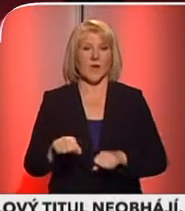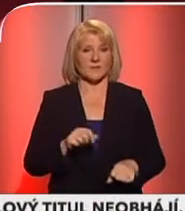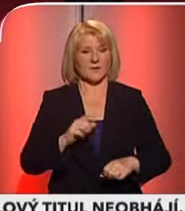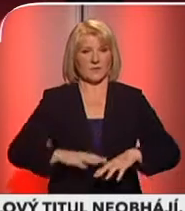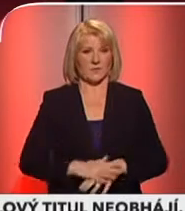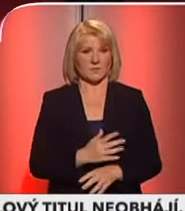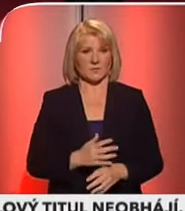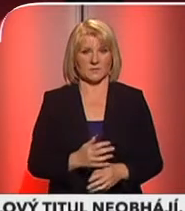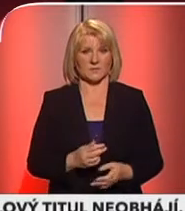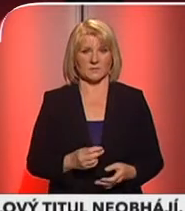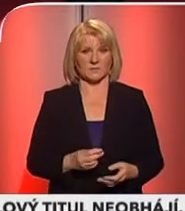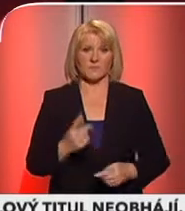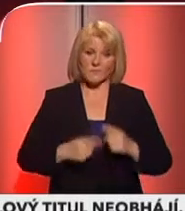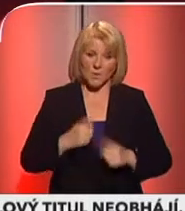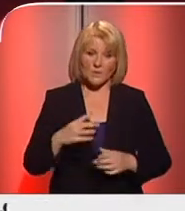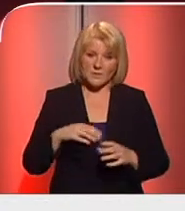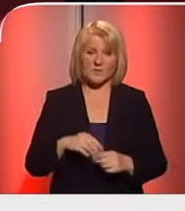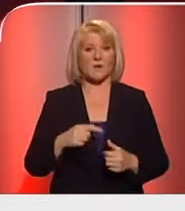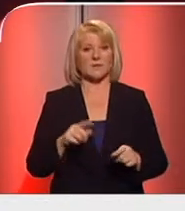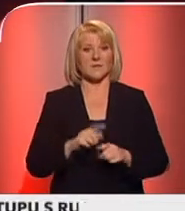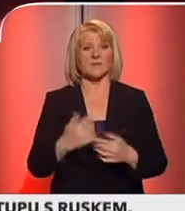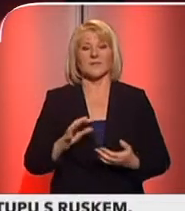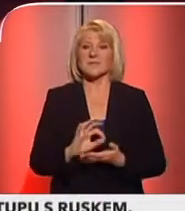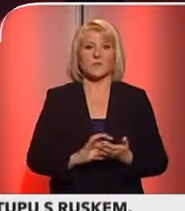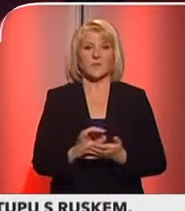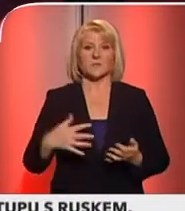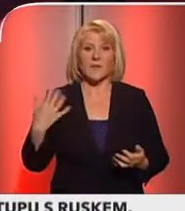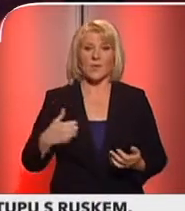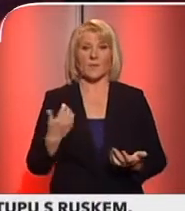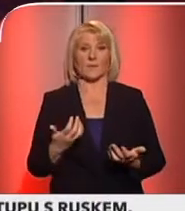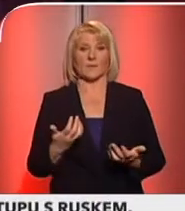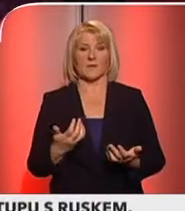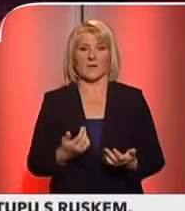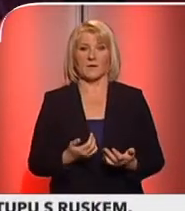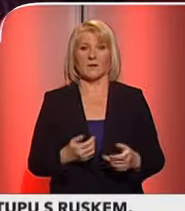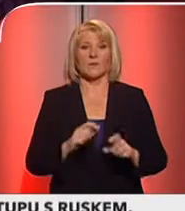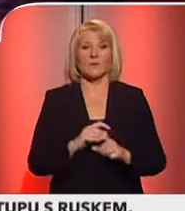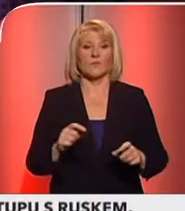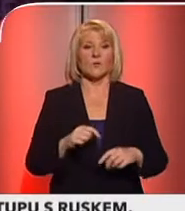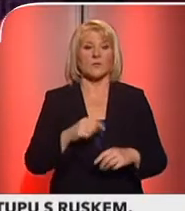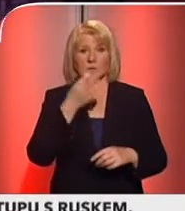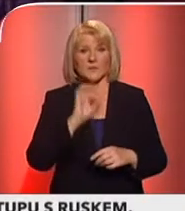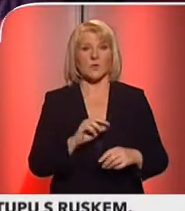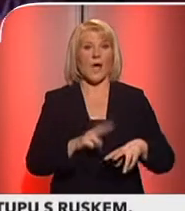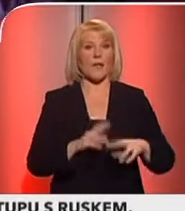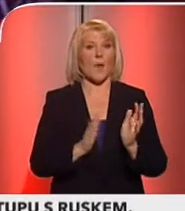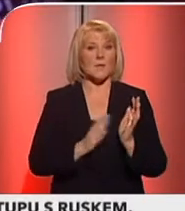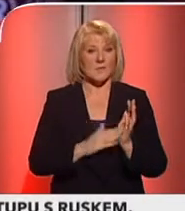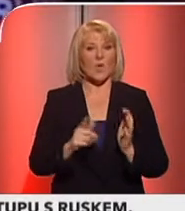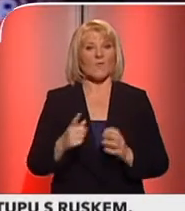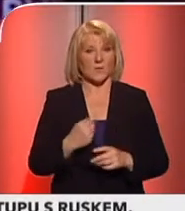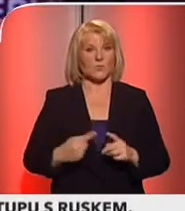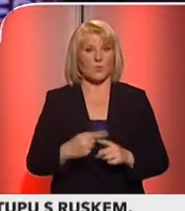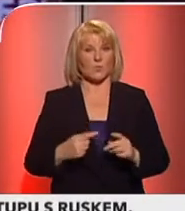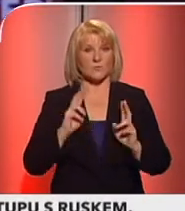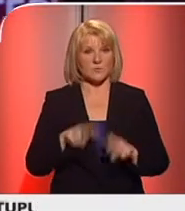ale z toho hlediska všeobecné situace, té ekonomické, kdy Angela Merkelová začíná připouštět, že tu